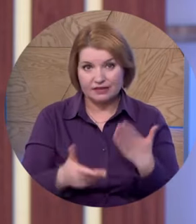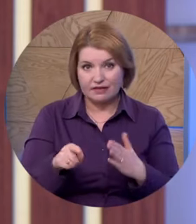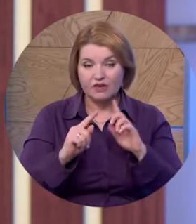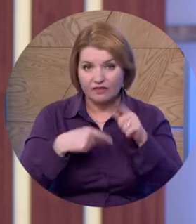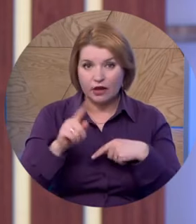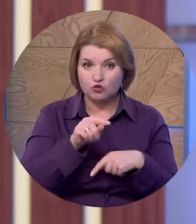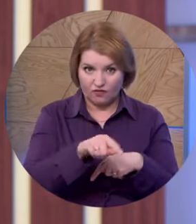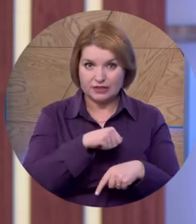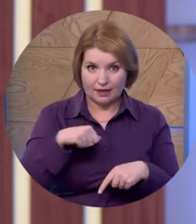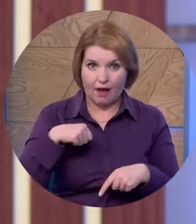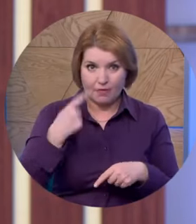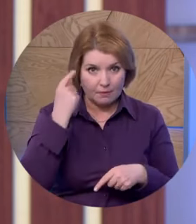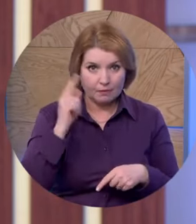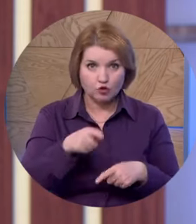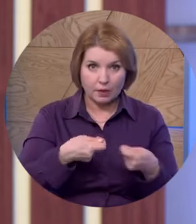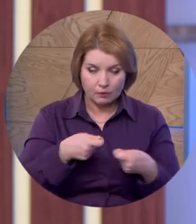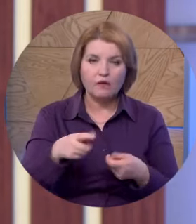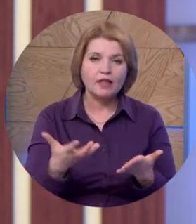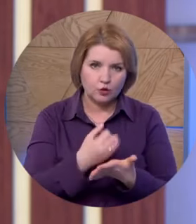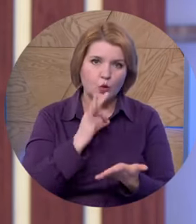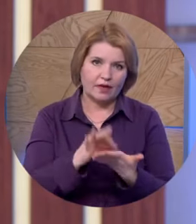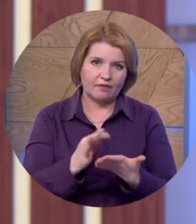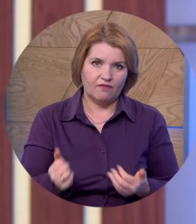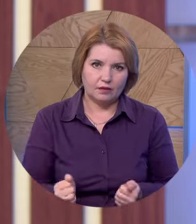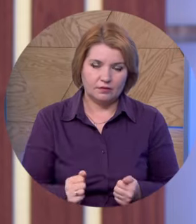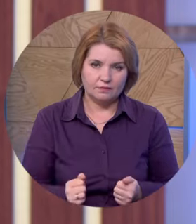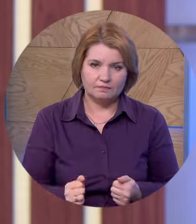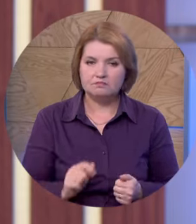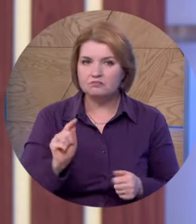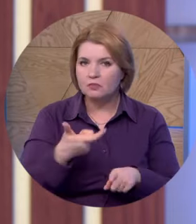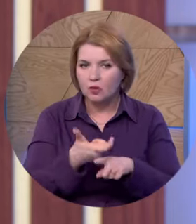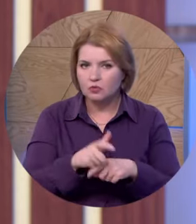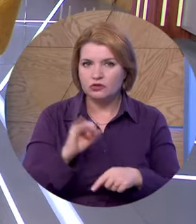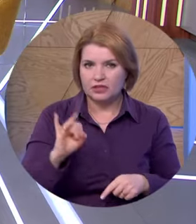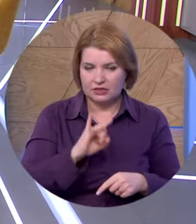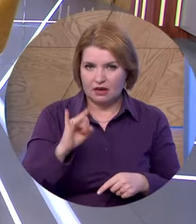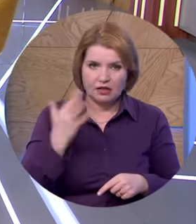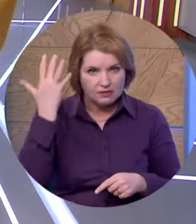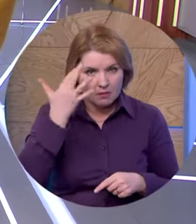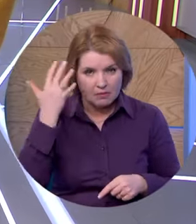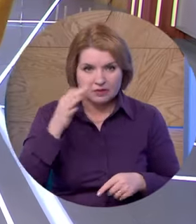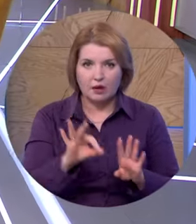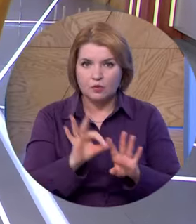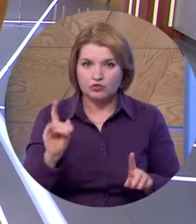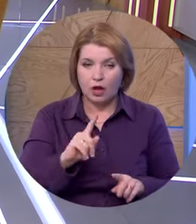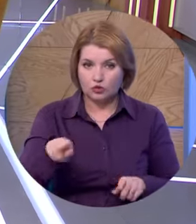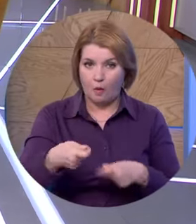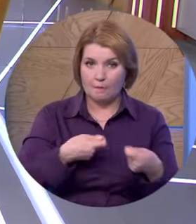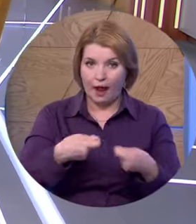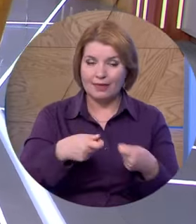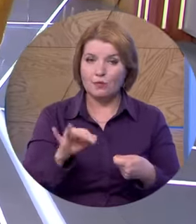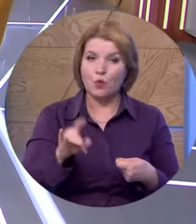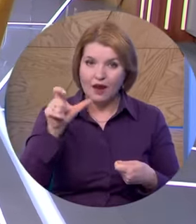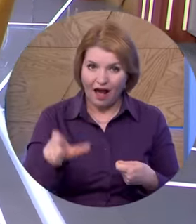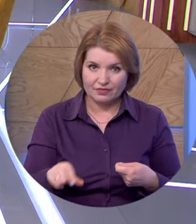вы манипулятор, вы, я уверен, найдете ответ на этот вопрос. А вот это очень интересная мысль. Получается, что зачастую манипулятор манипулирует не